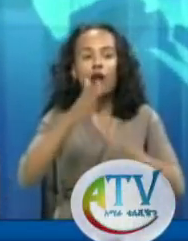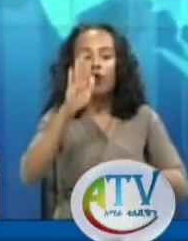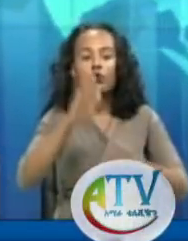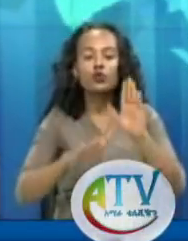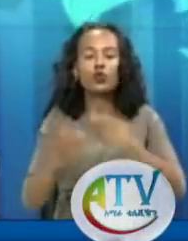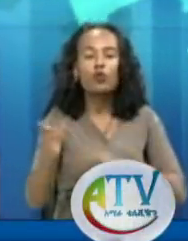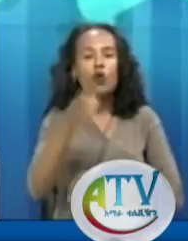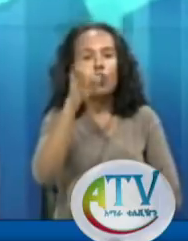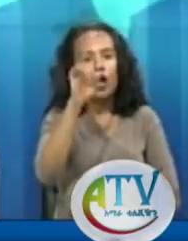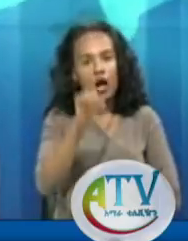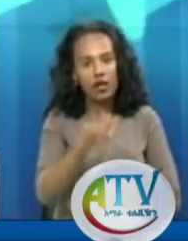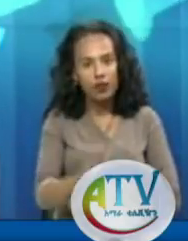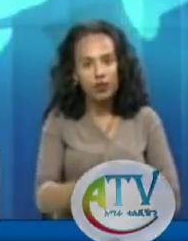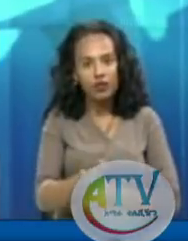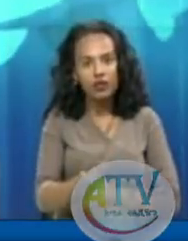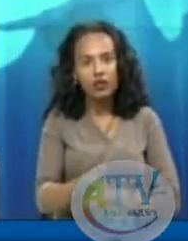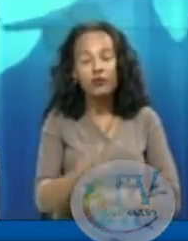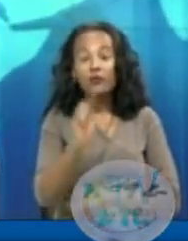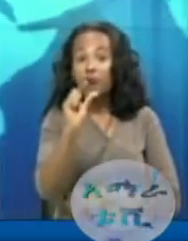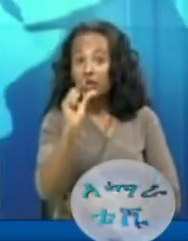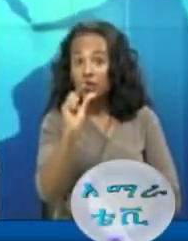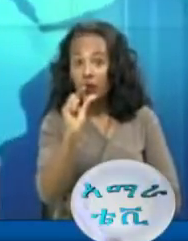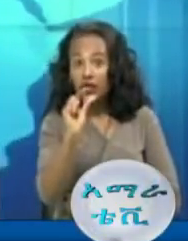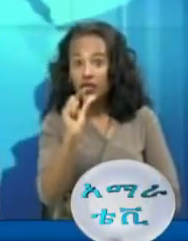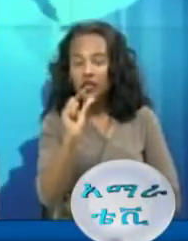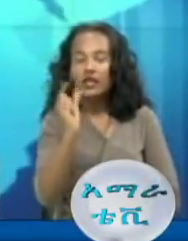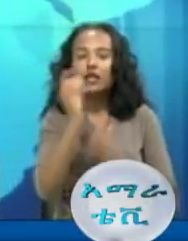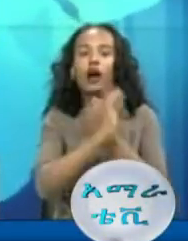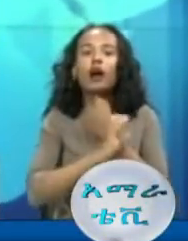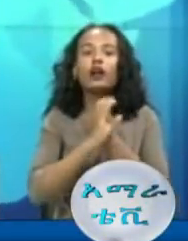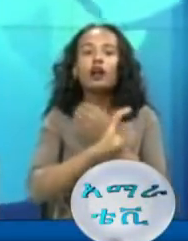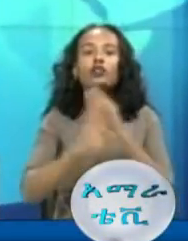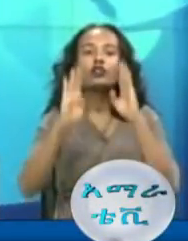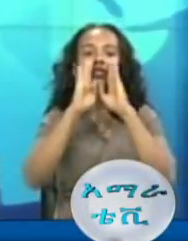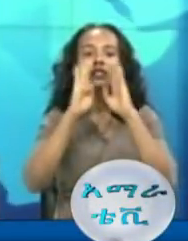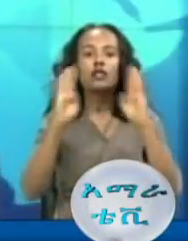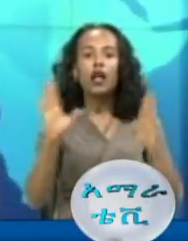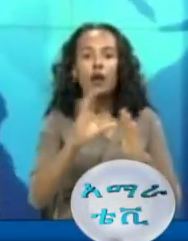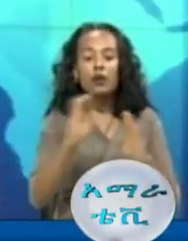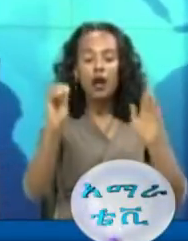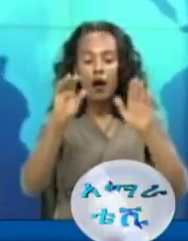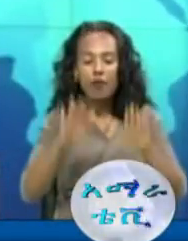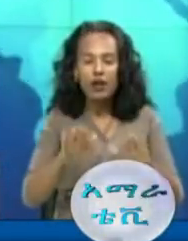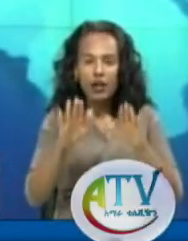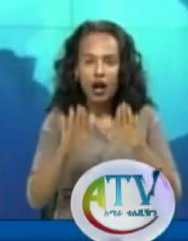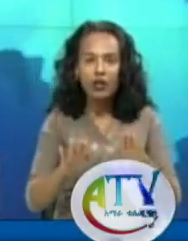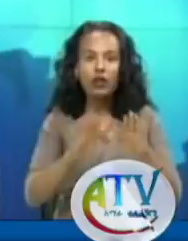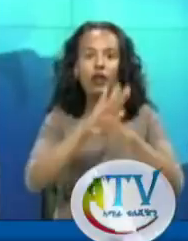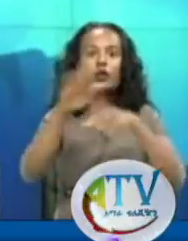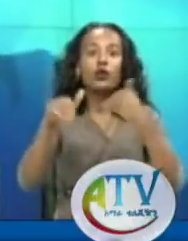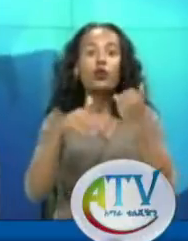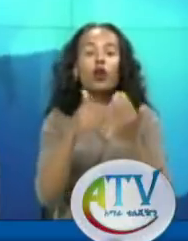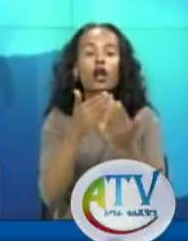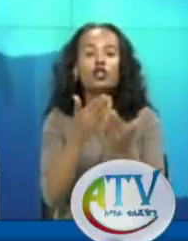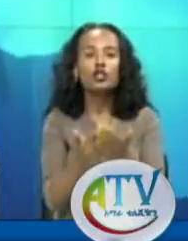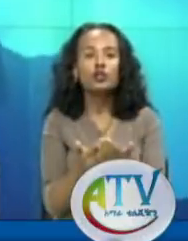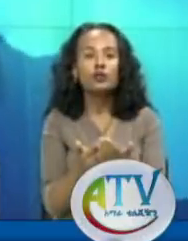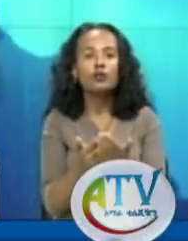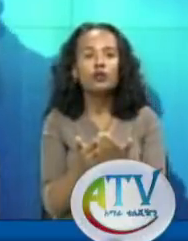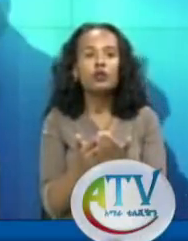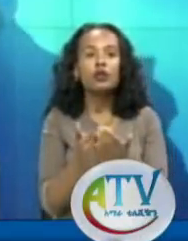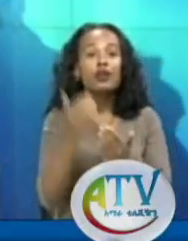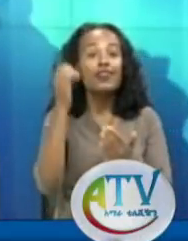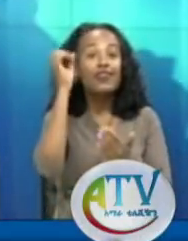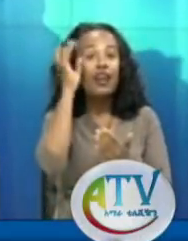نور بتال بيانس بيانس يهاجراتشن سلامنا مرقاقات يهولاتشنم راس